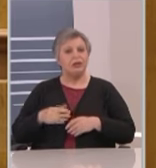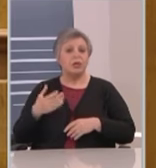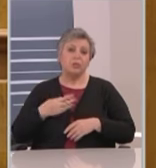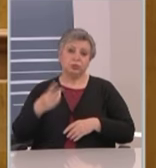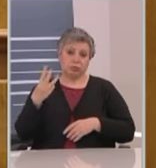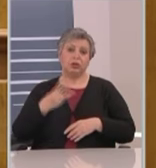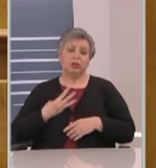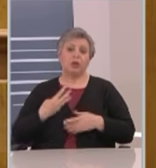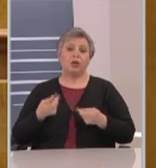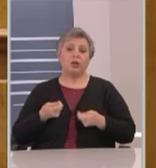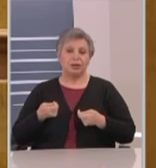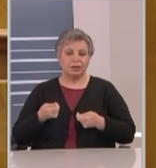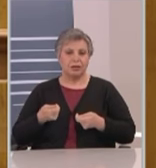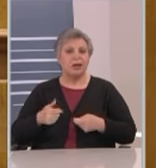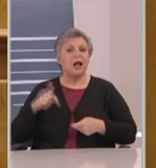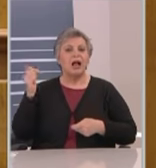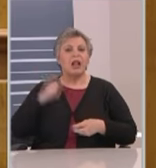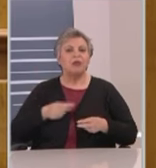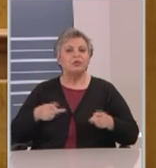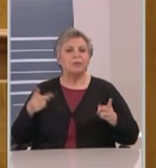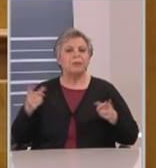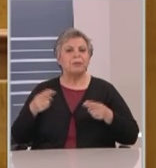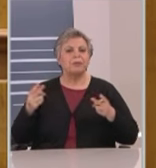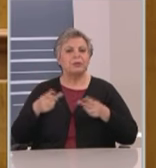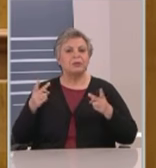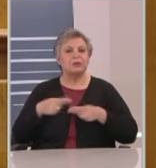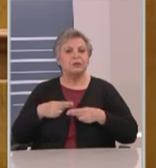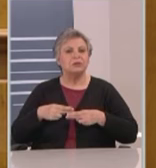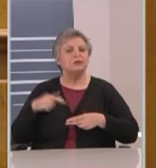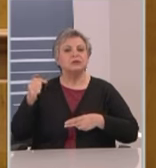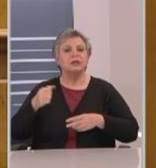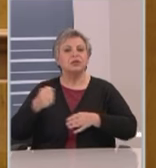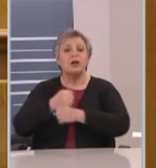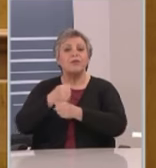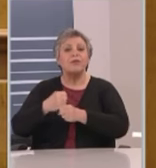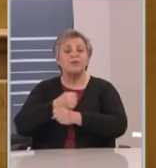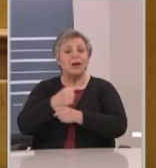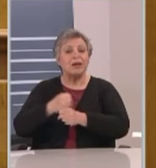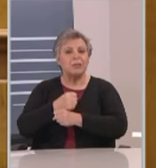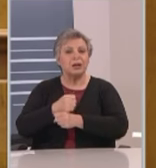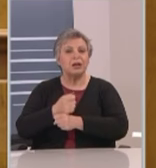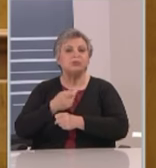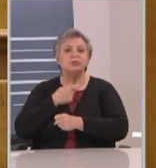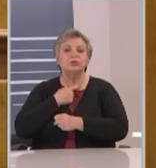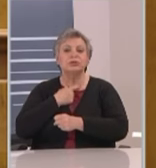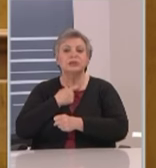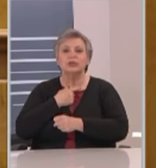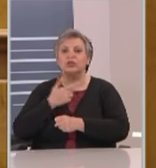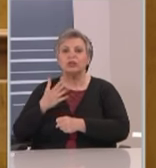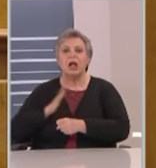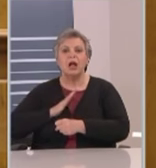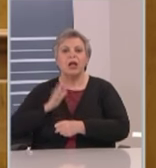δεν ήταν περικοπές στις μίζες και στη διαφθορά, ήταν περικοπές στα φάρμακα που είχε ανάγκη ο συνταξιούχος, είχε ανάγκη ο ελληνικός